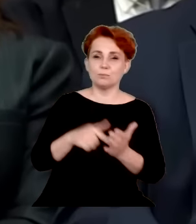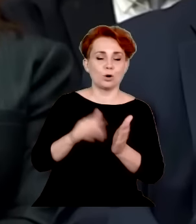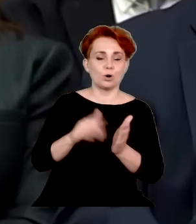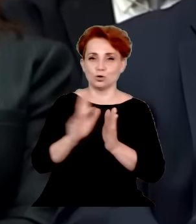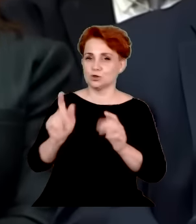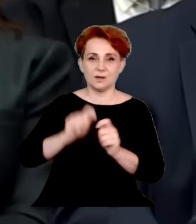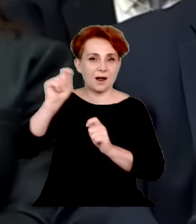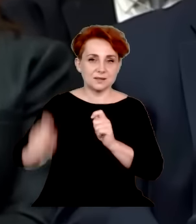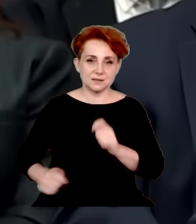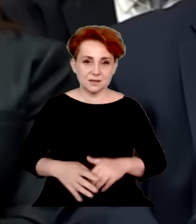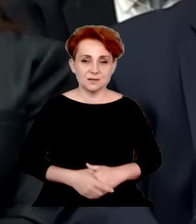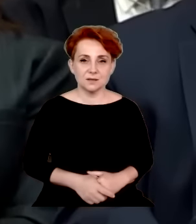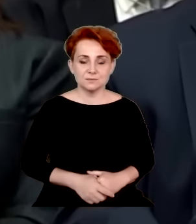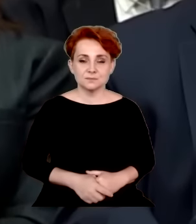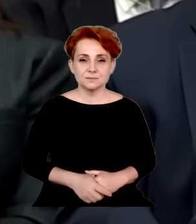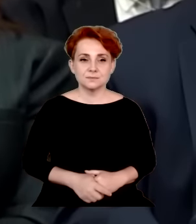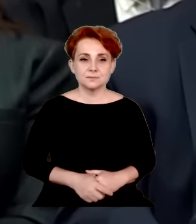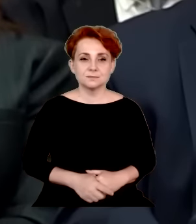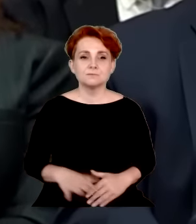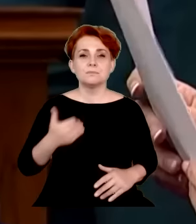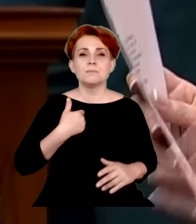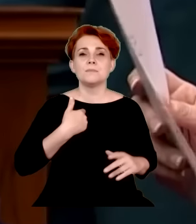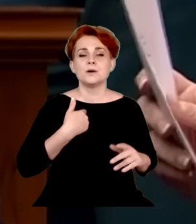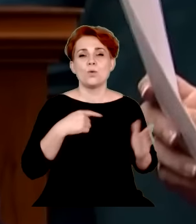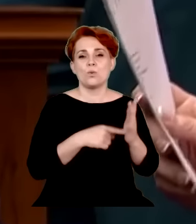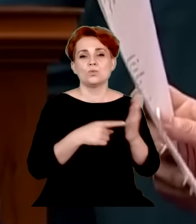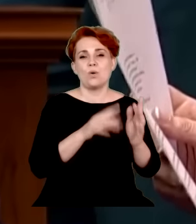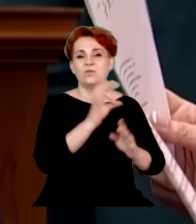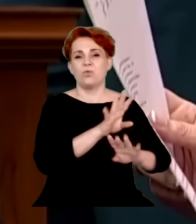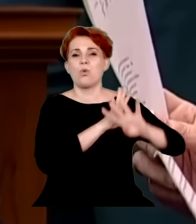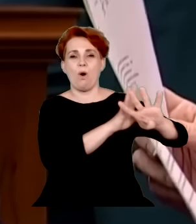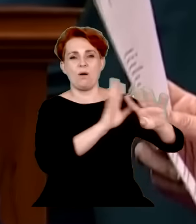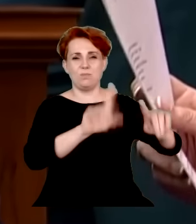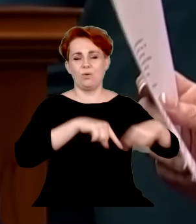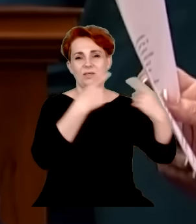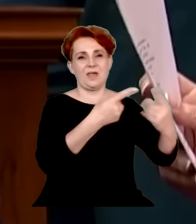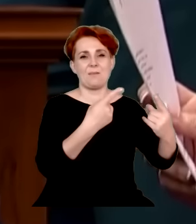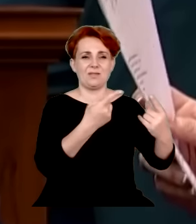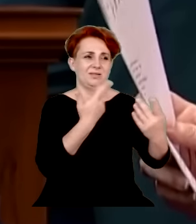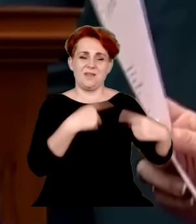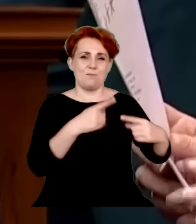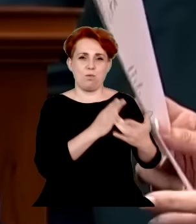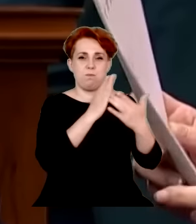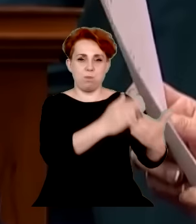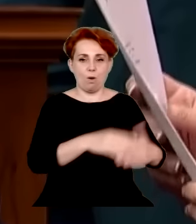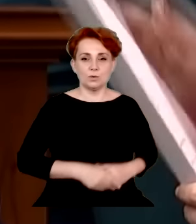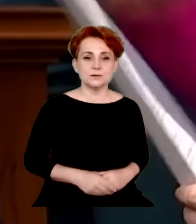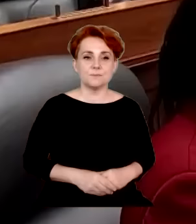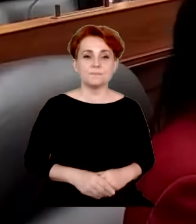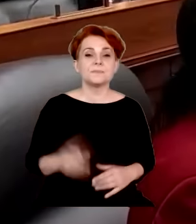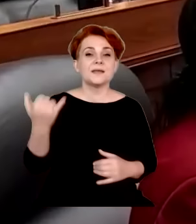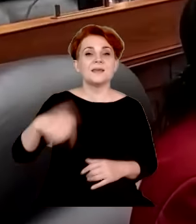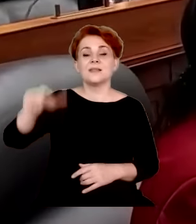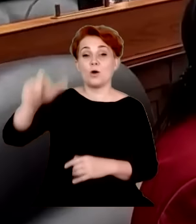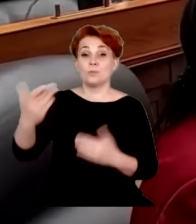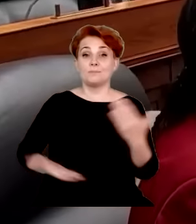podlegli Chittle skompromitowali się podczas zamachu na życie Donalda Trumpa. Nancy Mace, republikanka z Karoliny Południowej, złożyła do Izby Reprezentantów